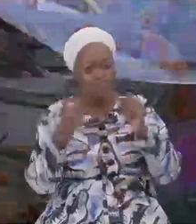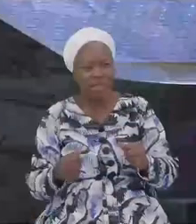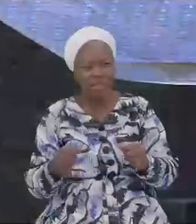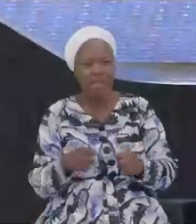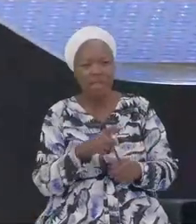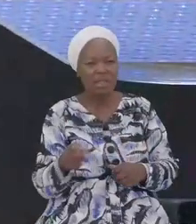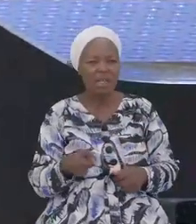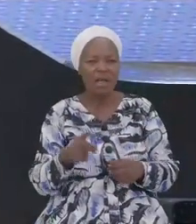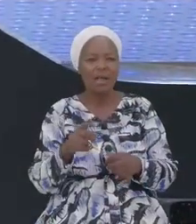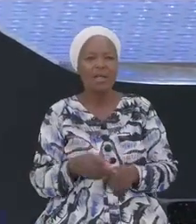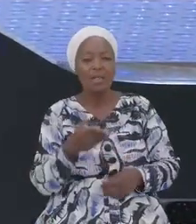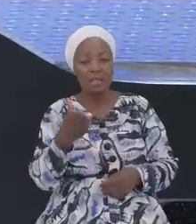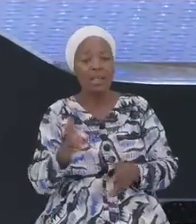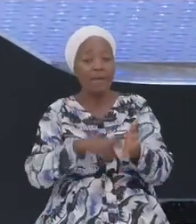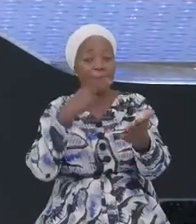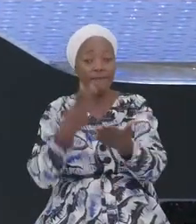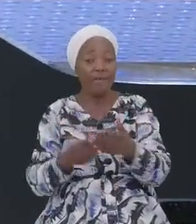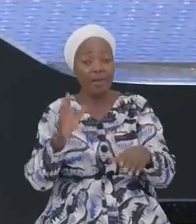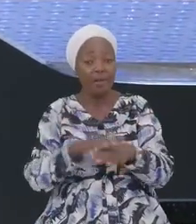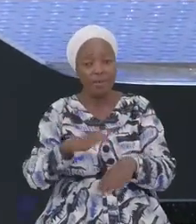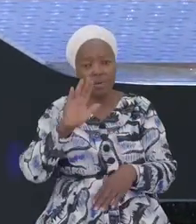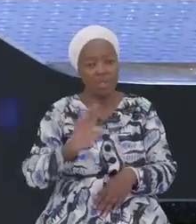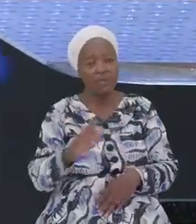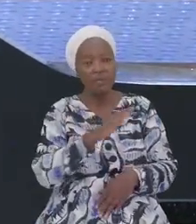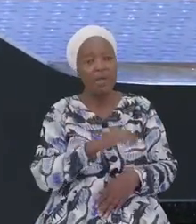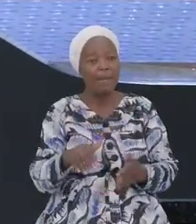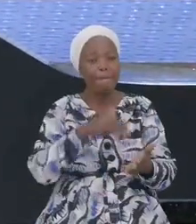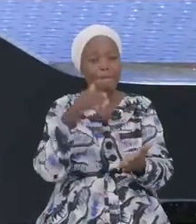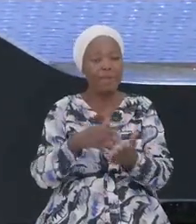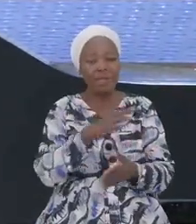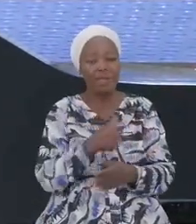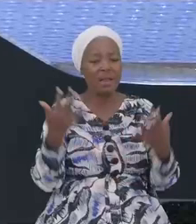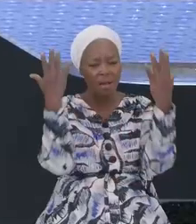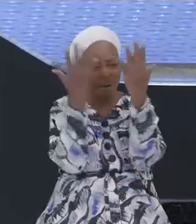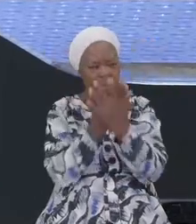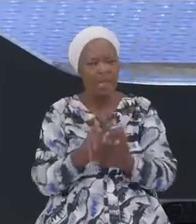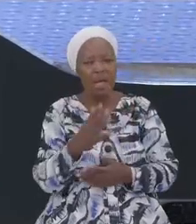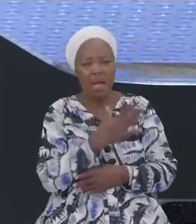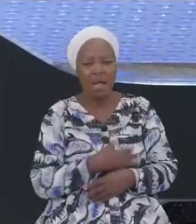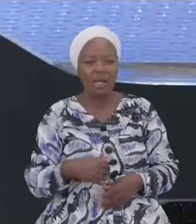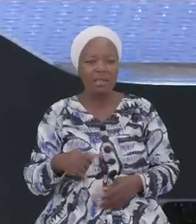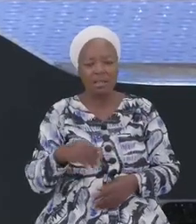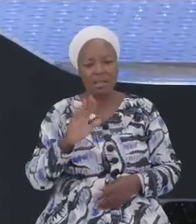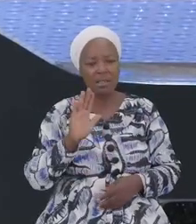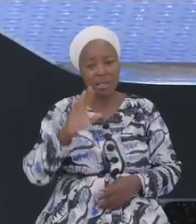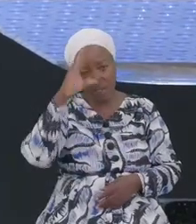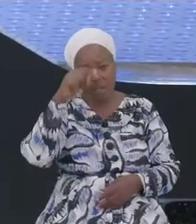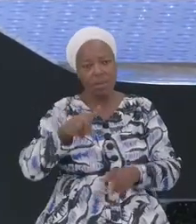aussitôt, l'obscurité et les ténèbres tombaient sur lui et il cherchait